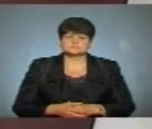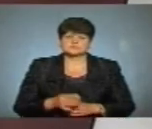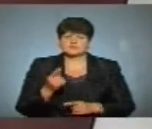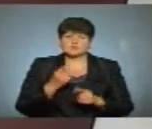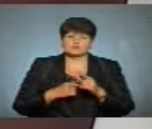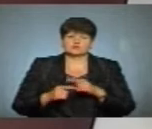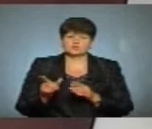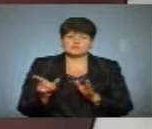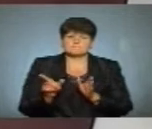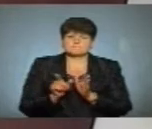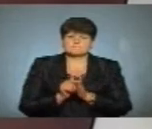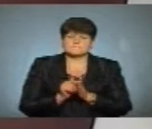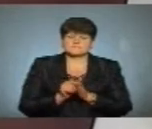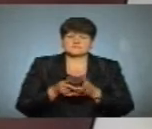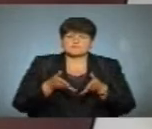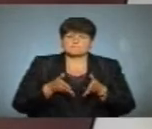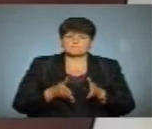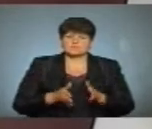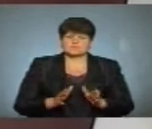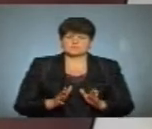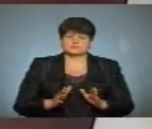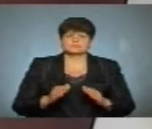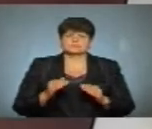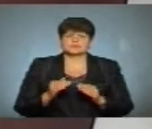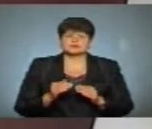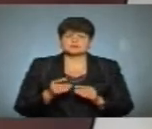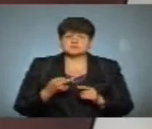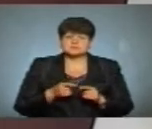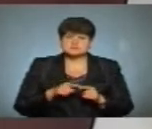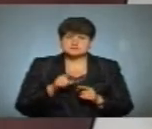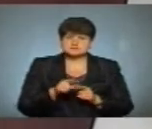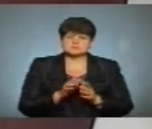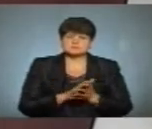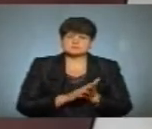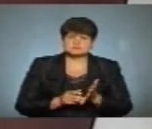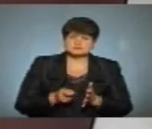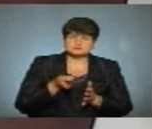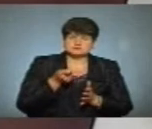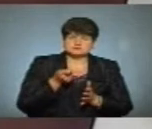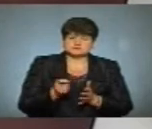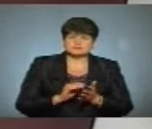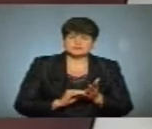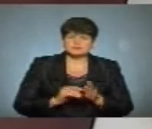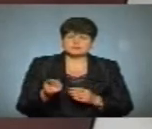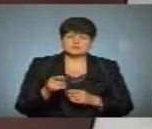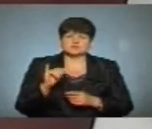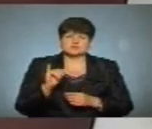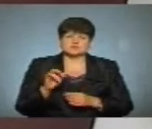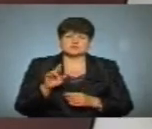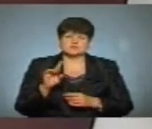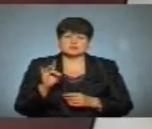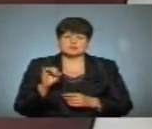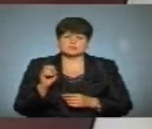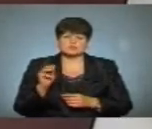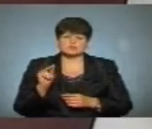Повернути партнерські пологи у пологових будинках Тернополя. Петицію із таким проханням зареєструвала тернополянка Ірина Яремчук у єдиній